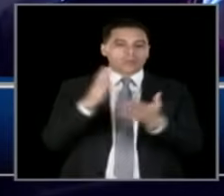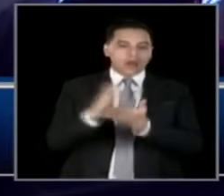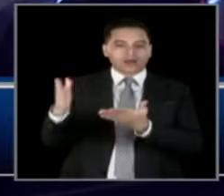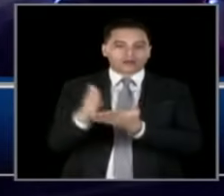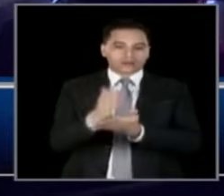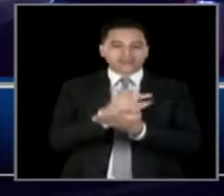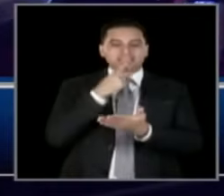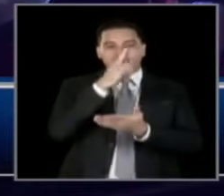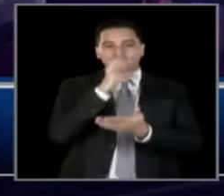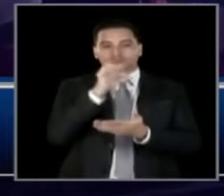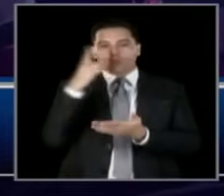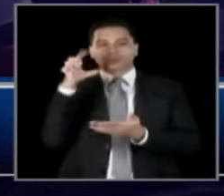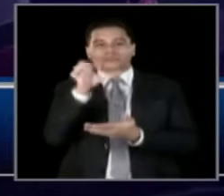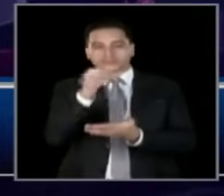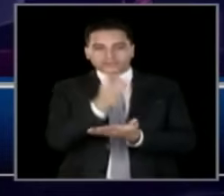الدولة دي كانت ضمتها